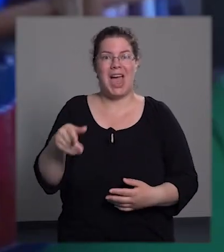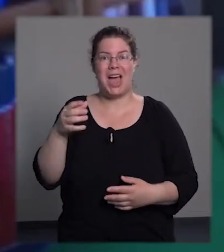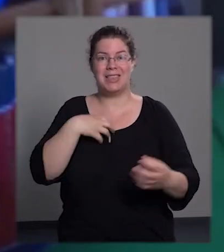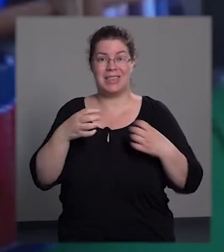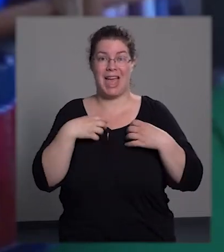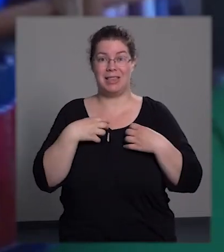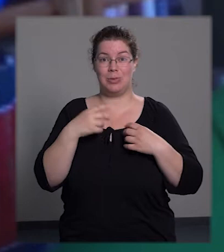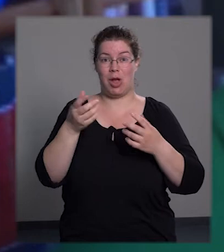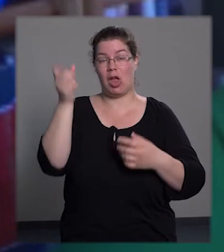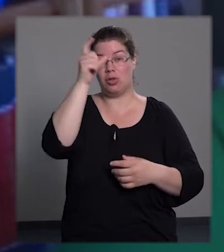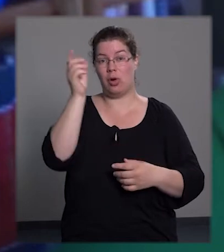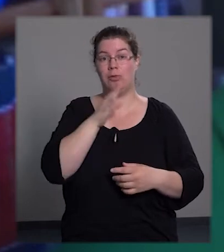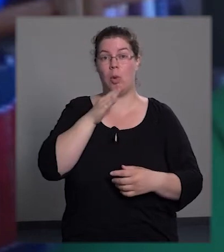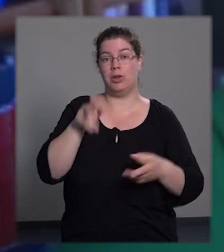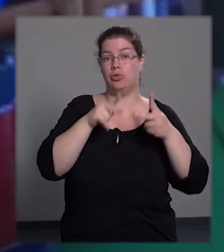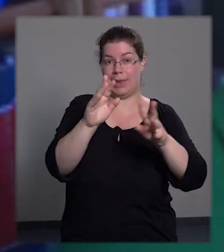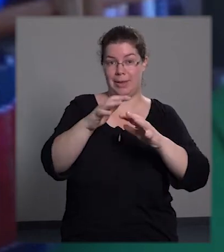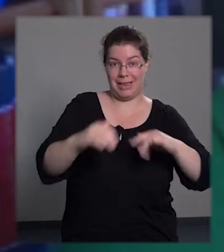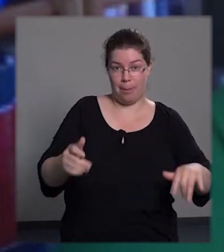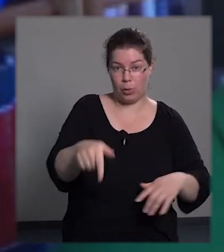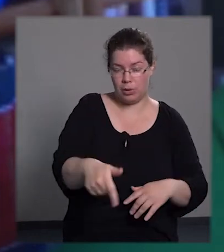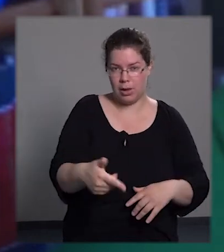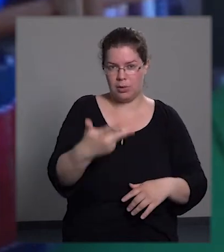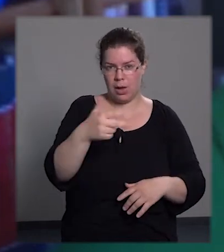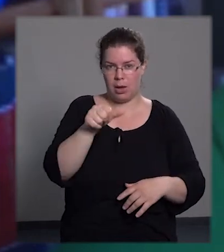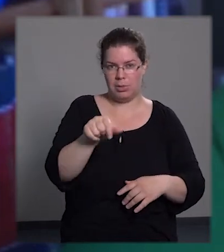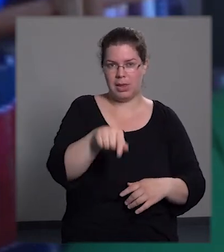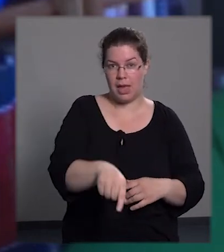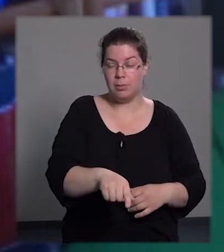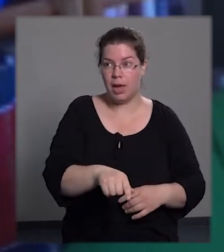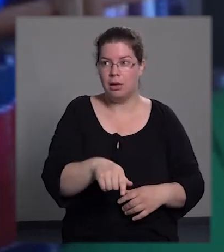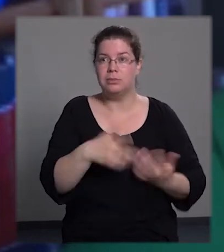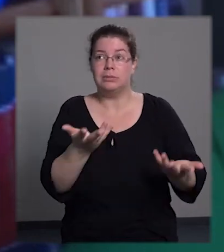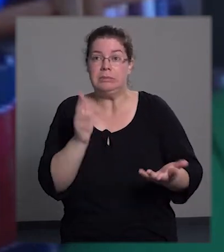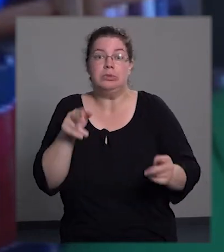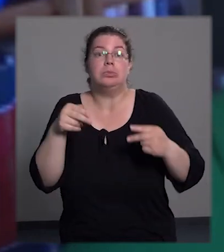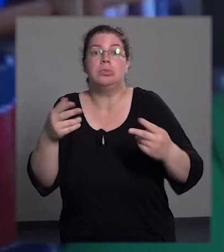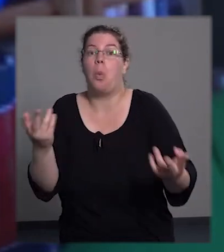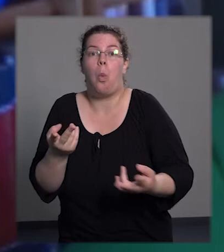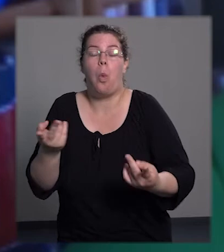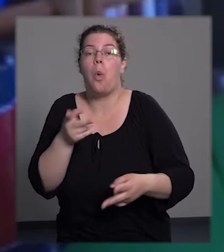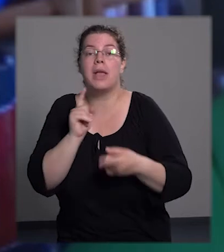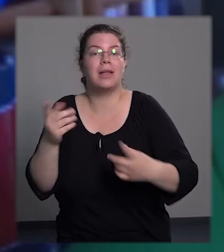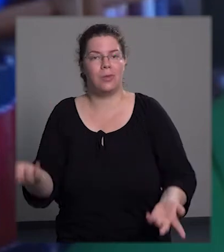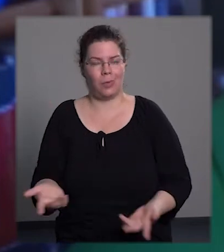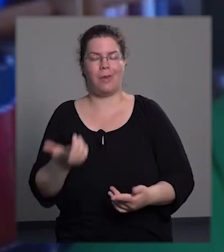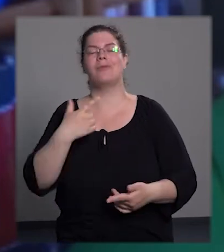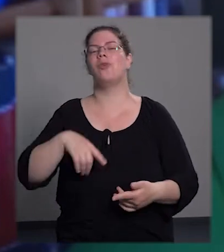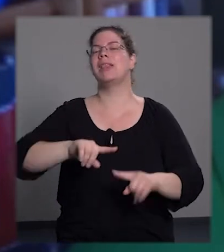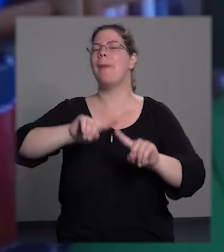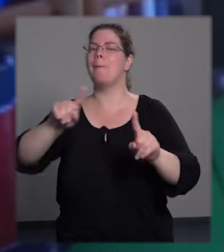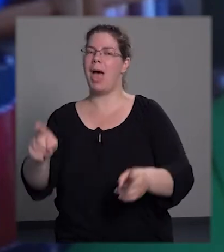a Török Floris utcában ott fejeztük be múltkor 31-ben, és akkor hol játszottak? Hát volt egy másik